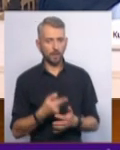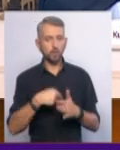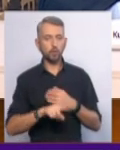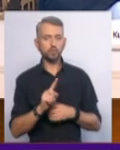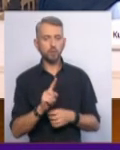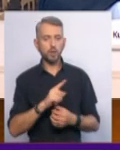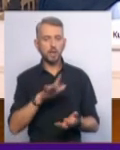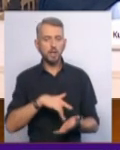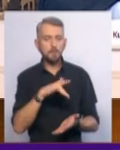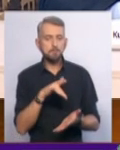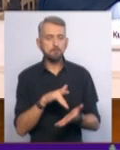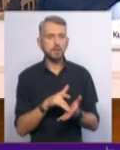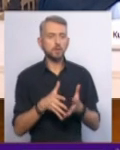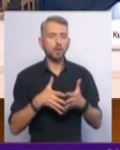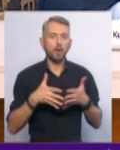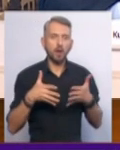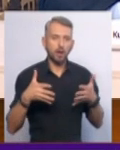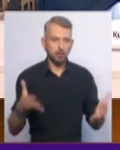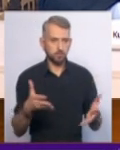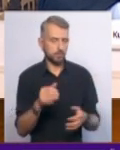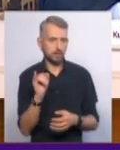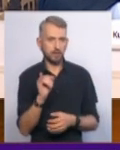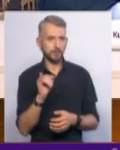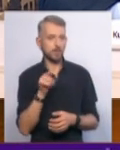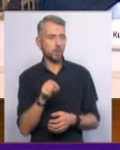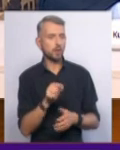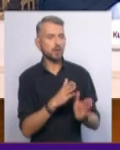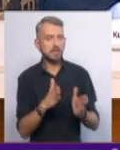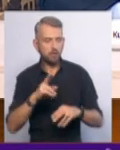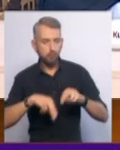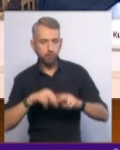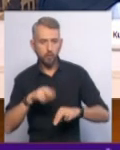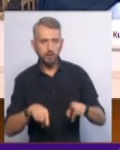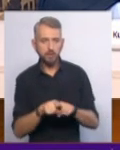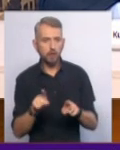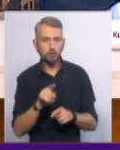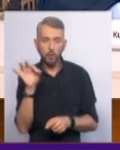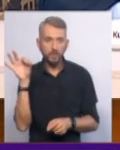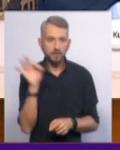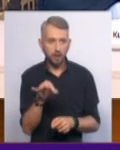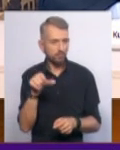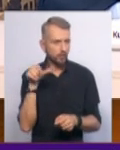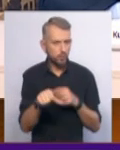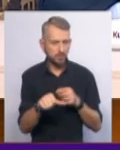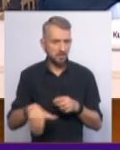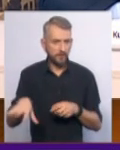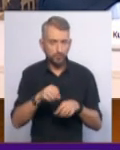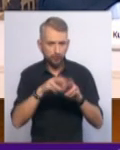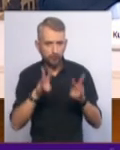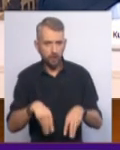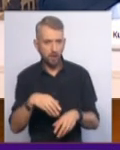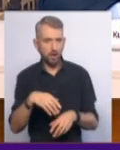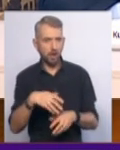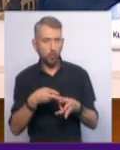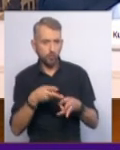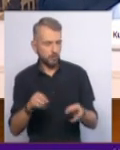ну, місто – величезний мегаполіс. І тут система побудована таким чином, що одразу її запустити на всі квартири неможливо. І